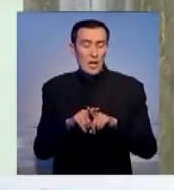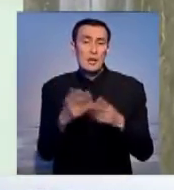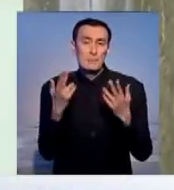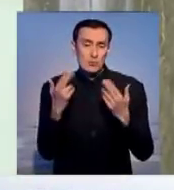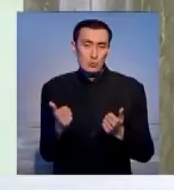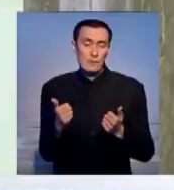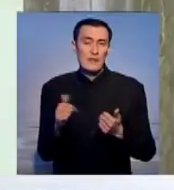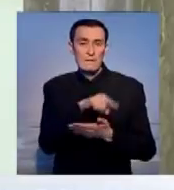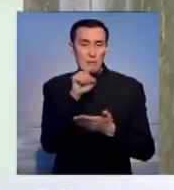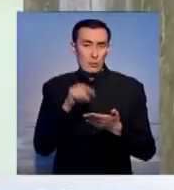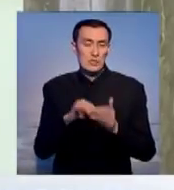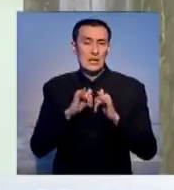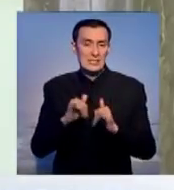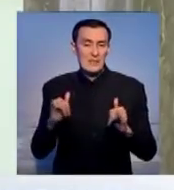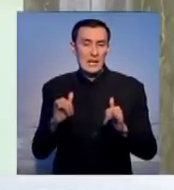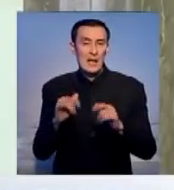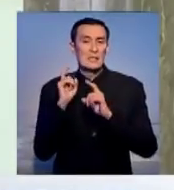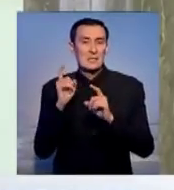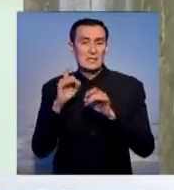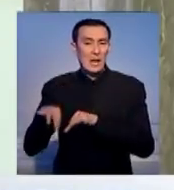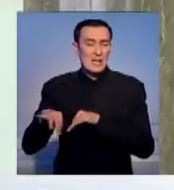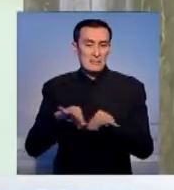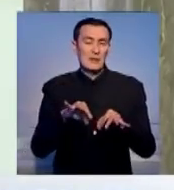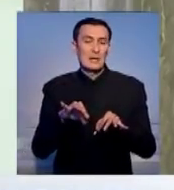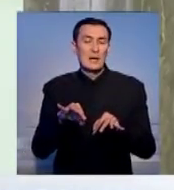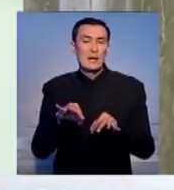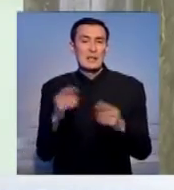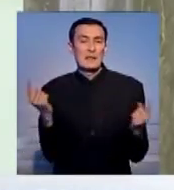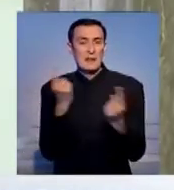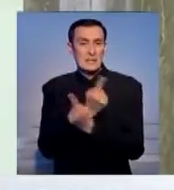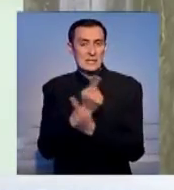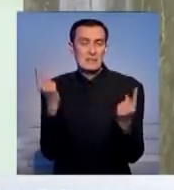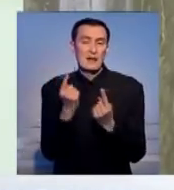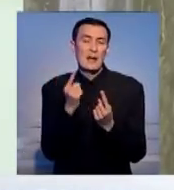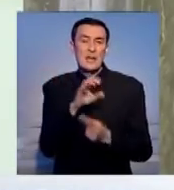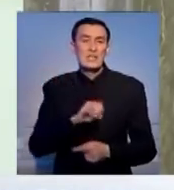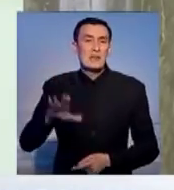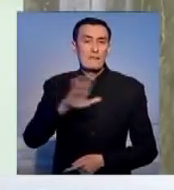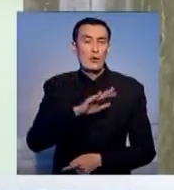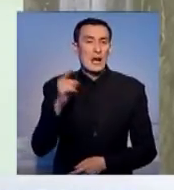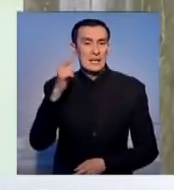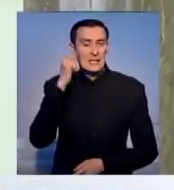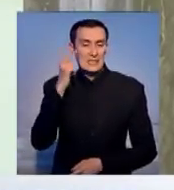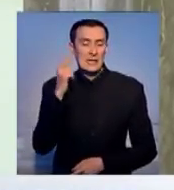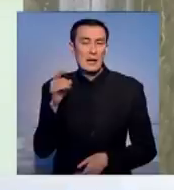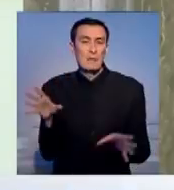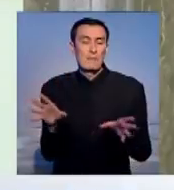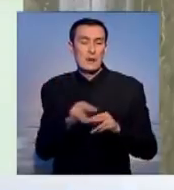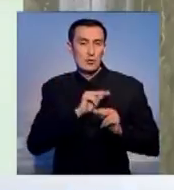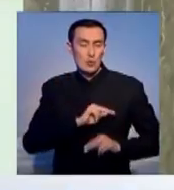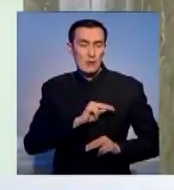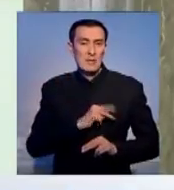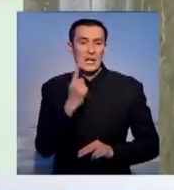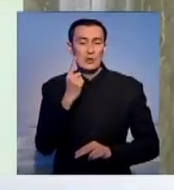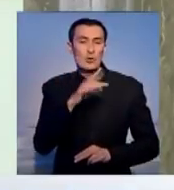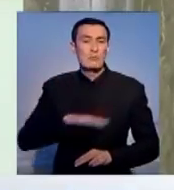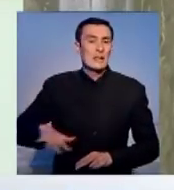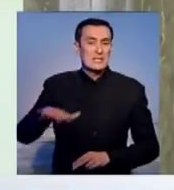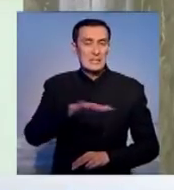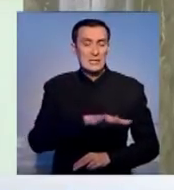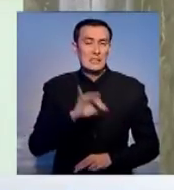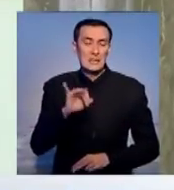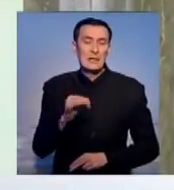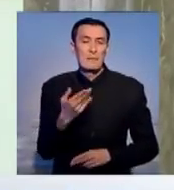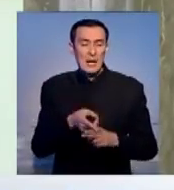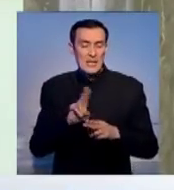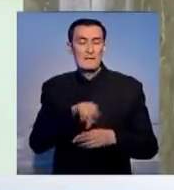безусловно, конечно, вопрос развития транспорта, логистики, транзита, евразийских перевозок. Здесь мы являемся партнерами на одном континенте и по этим